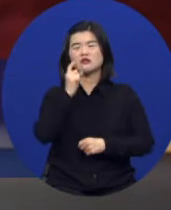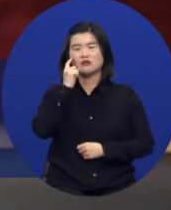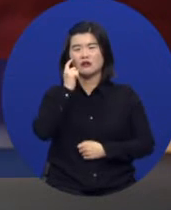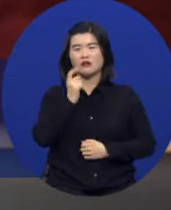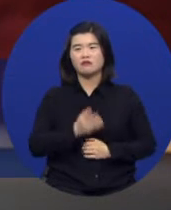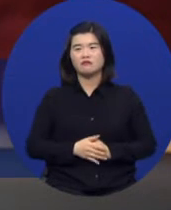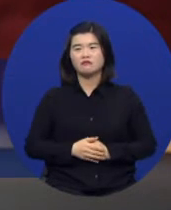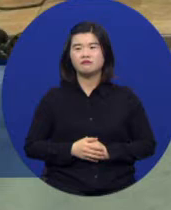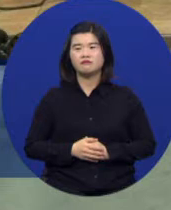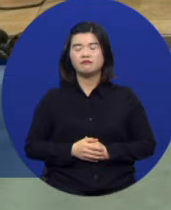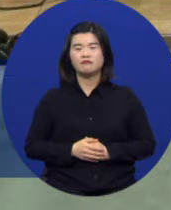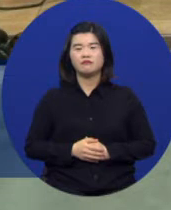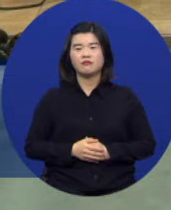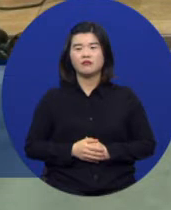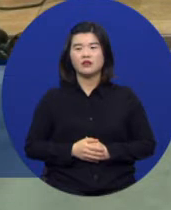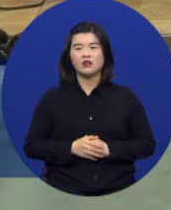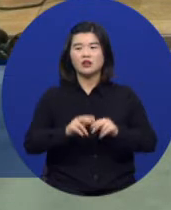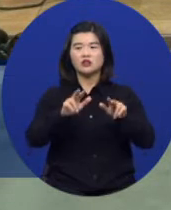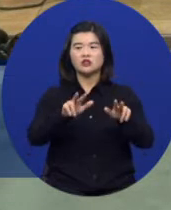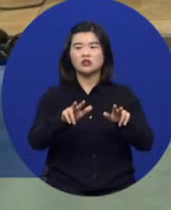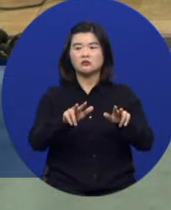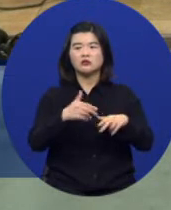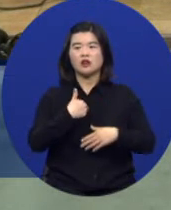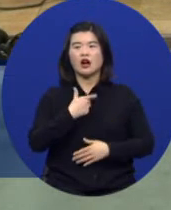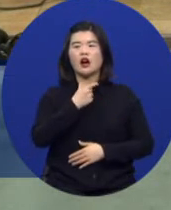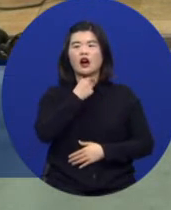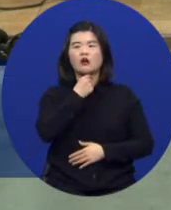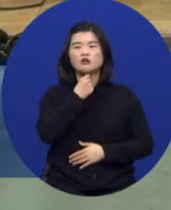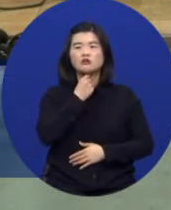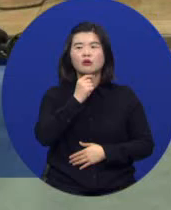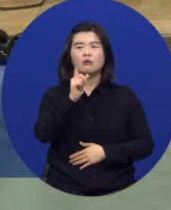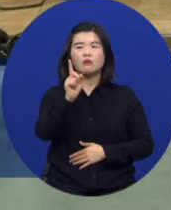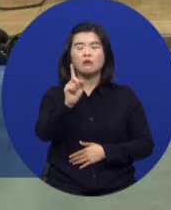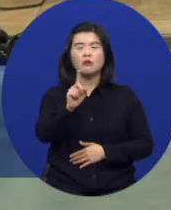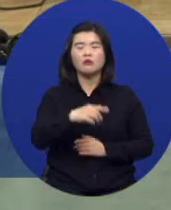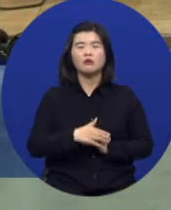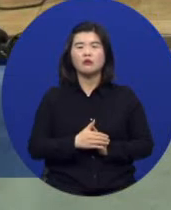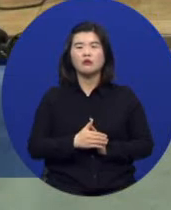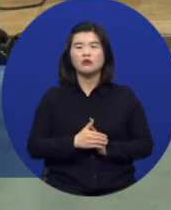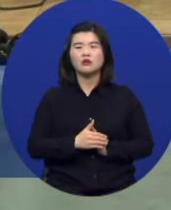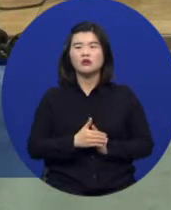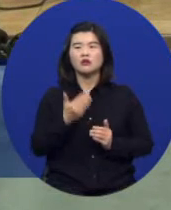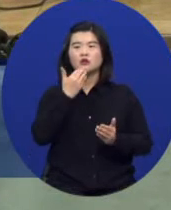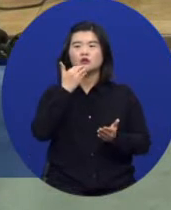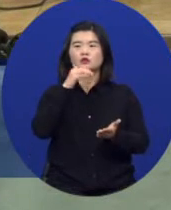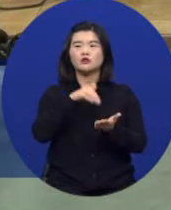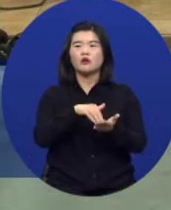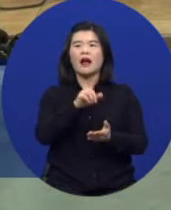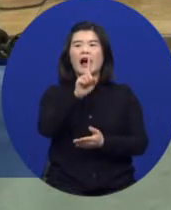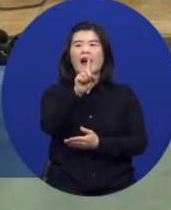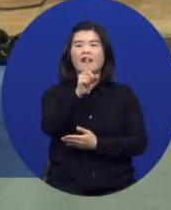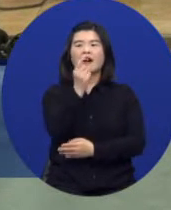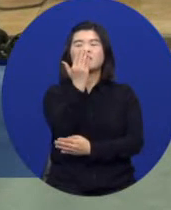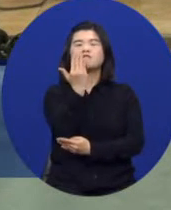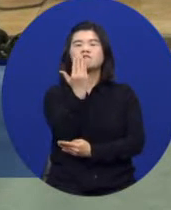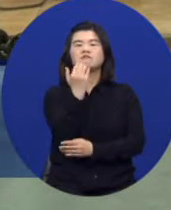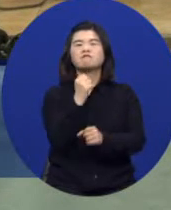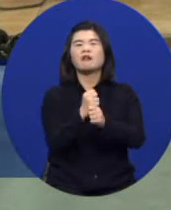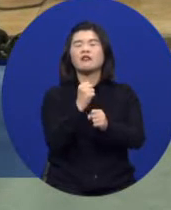해야 되는데 지금이라도 이제 저 하고 싶으면은 이제 고향에는 안 되게 종달이는 안 되겠고요